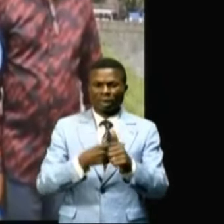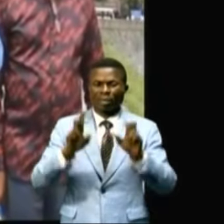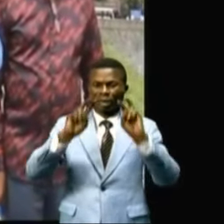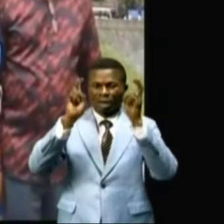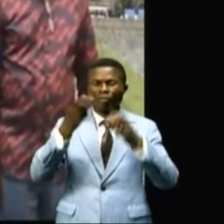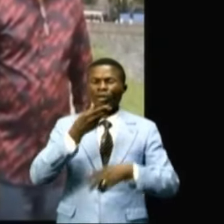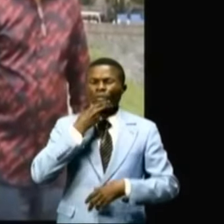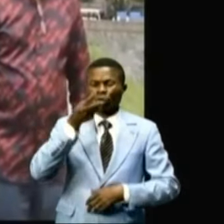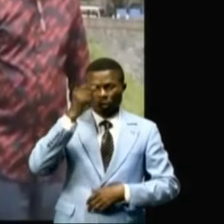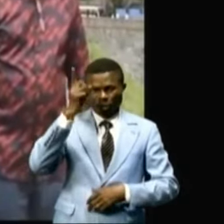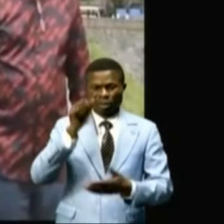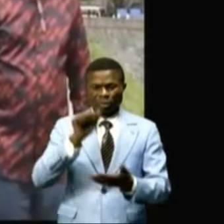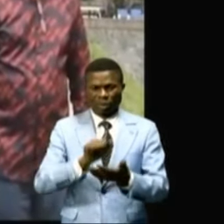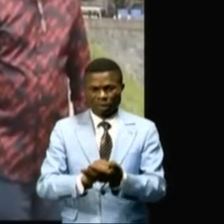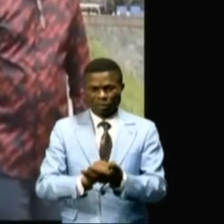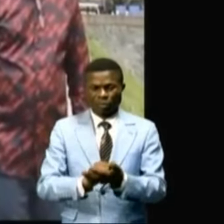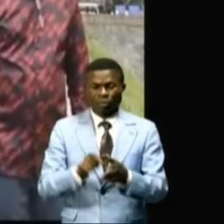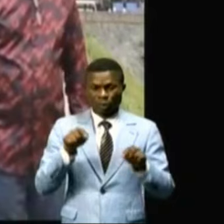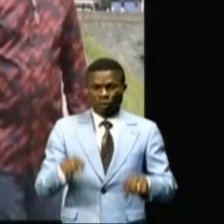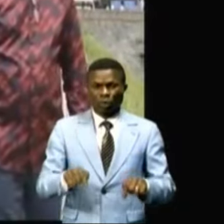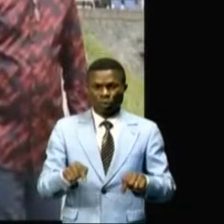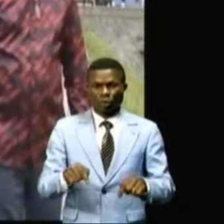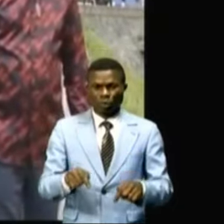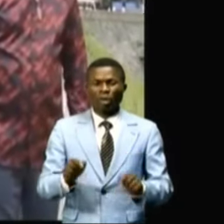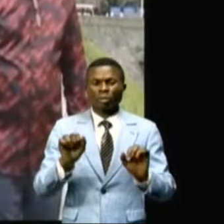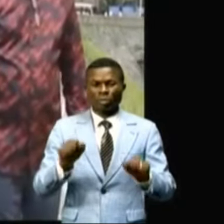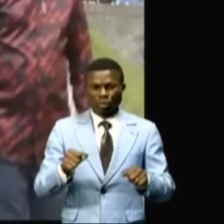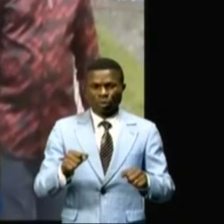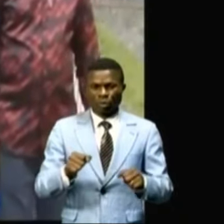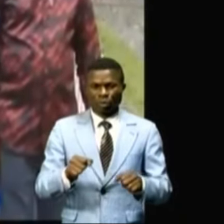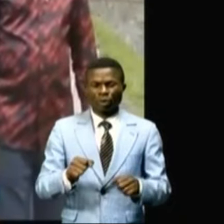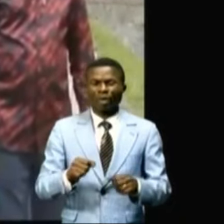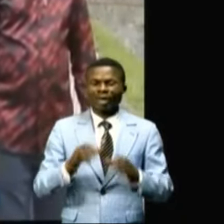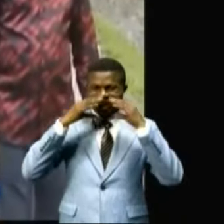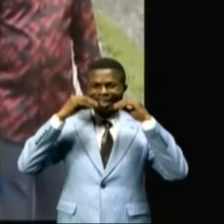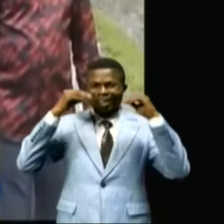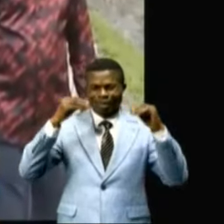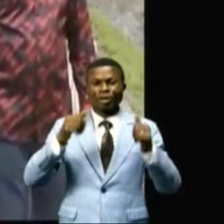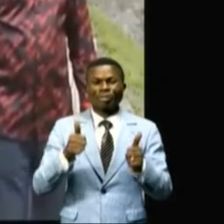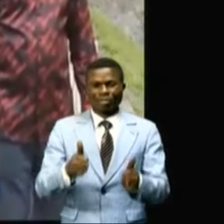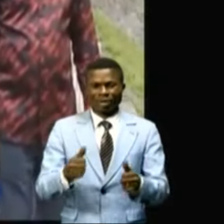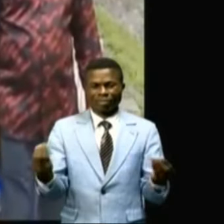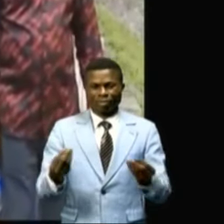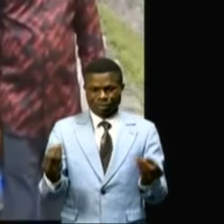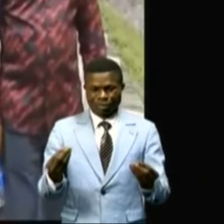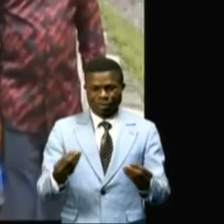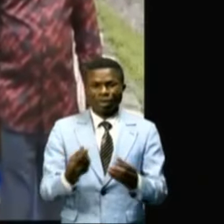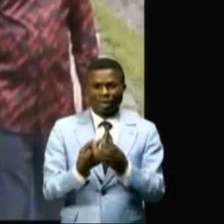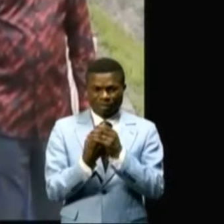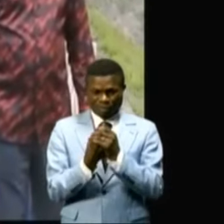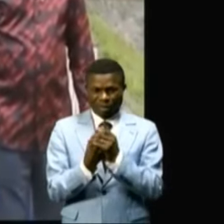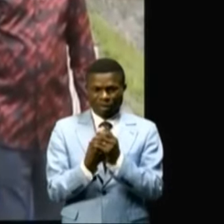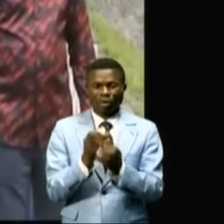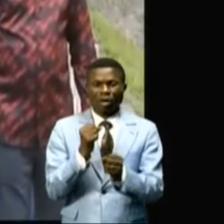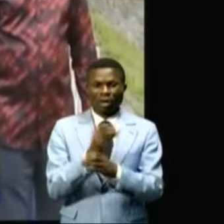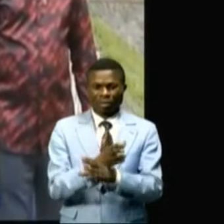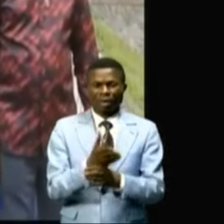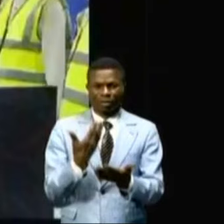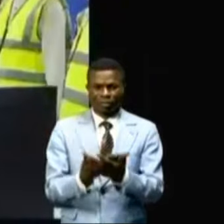Mujimaï. Aujourd'hui, je crois que nous pouvons avoir un petit sourire au coin de lèvres parce que cela va être fait le plus rapidement